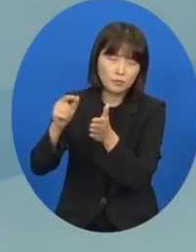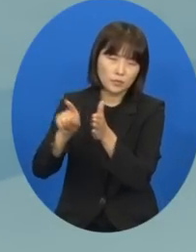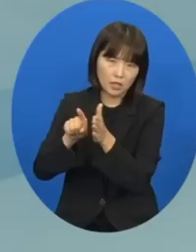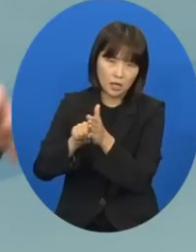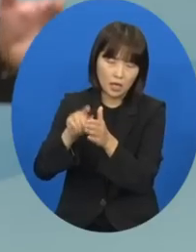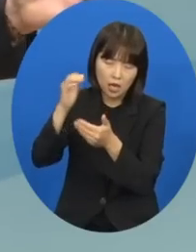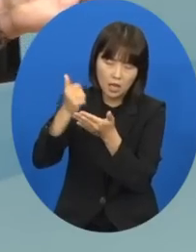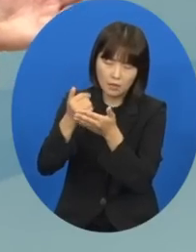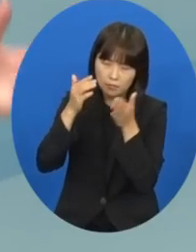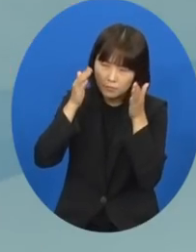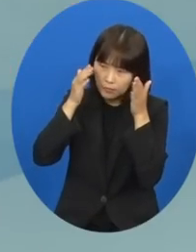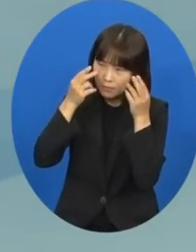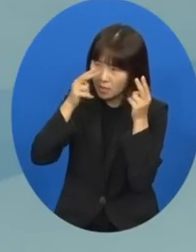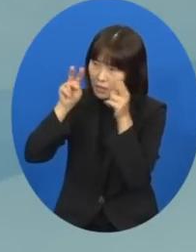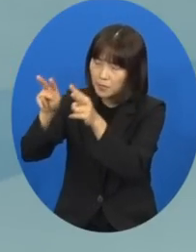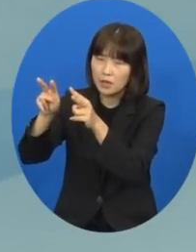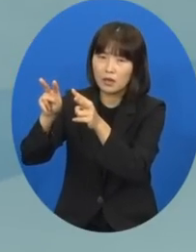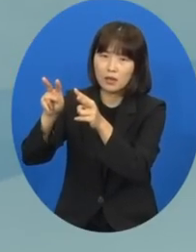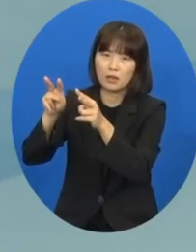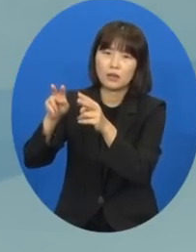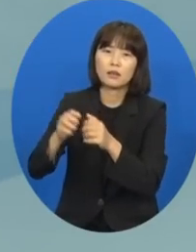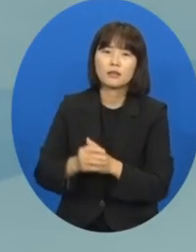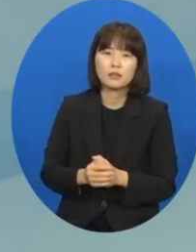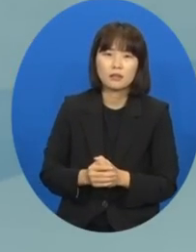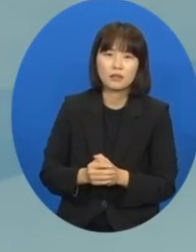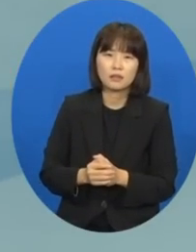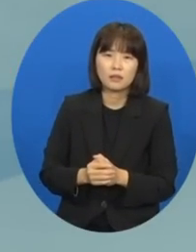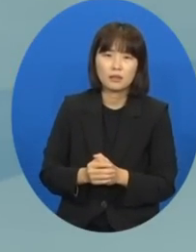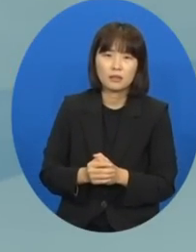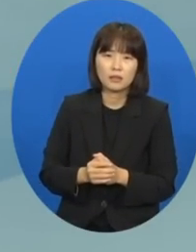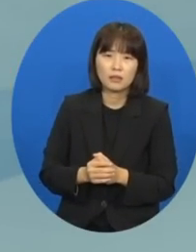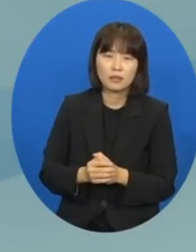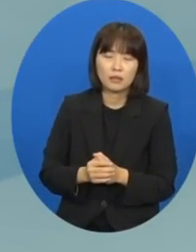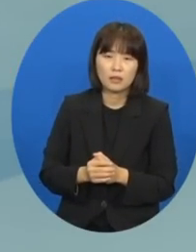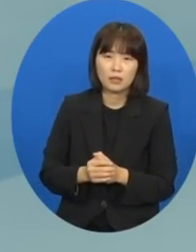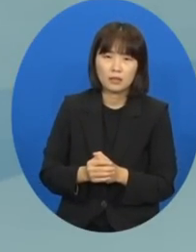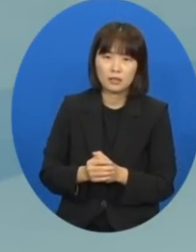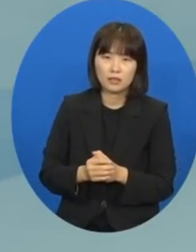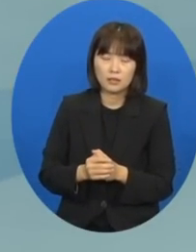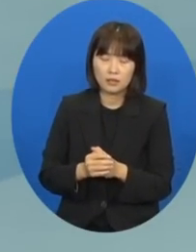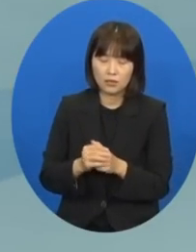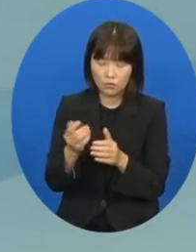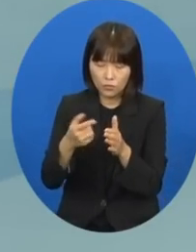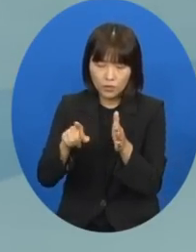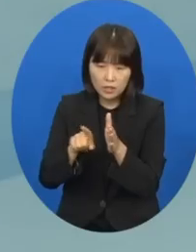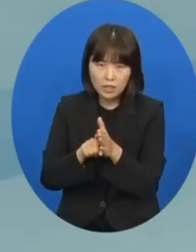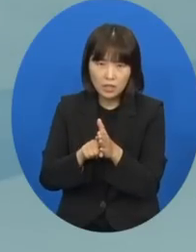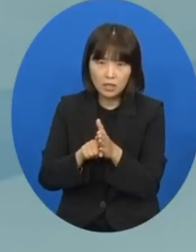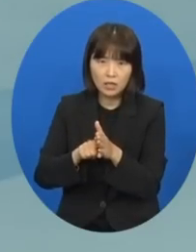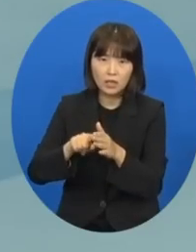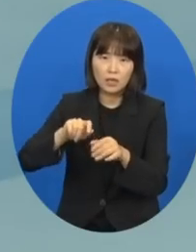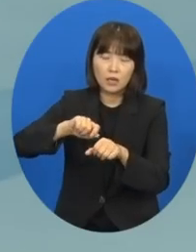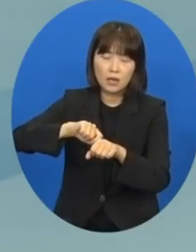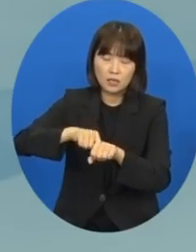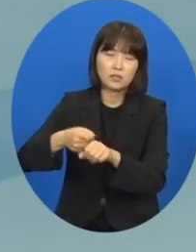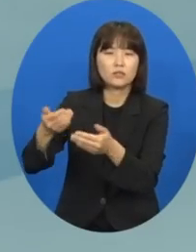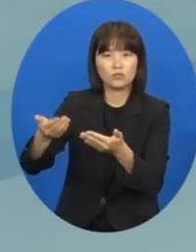바라봐야 된다. 그 모든 것을 하기 위해서 외적 징계를 주시는 거예요. 그래서 C.S. 루이스가 고통은